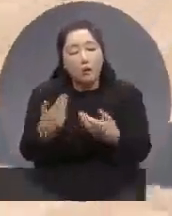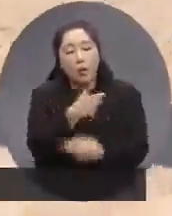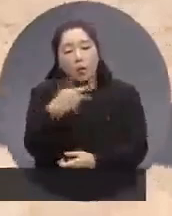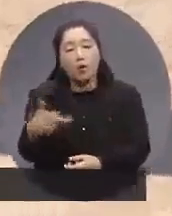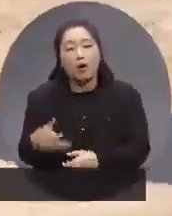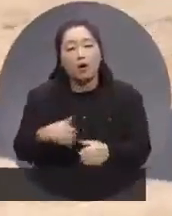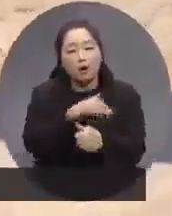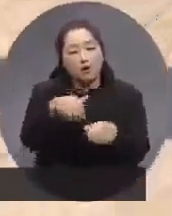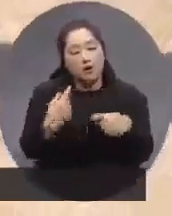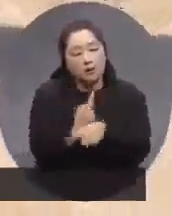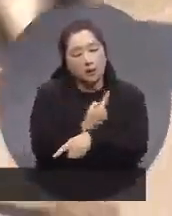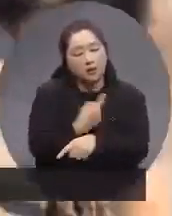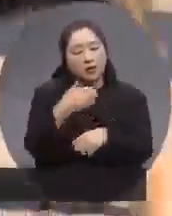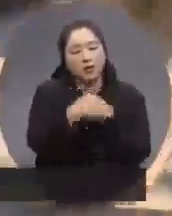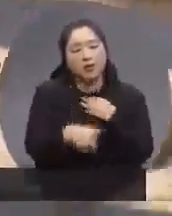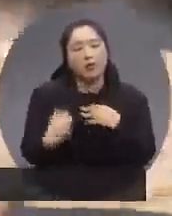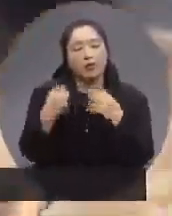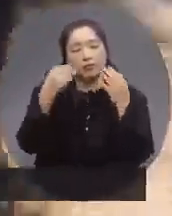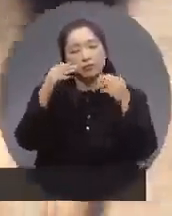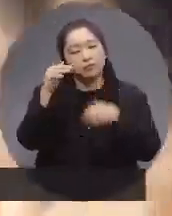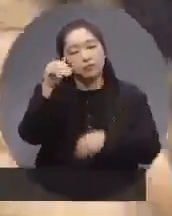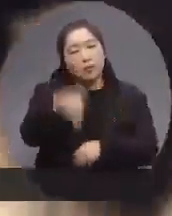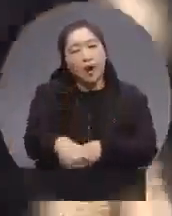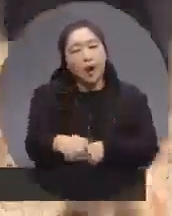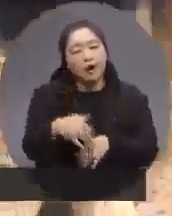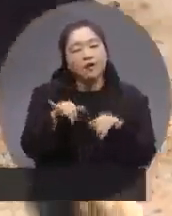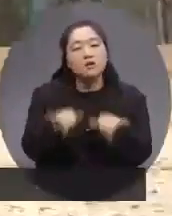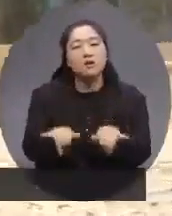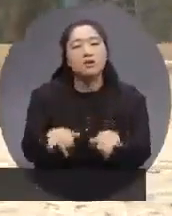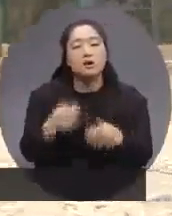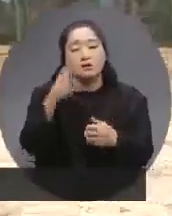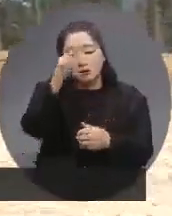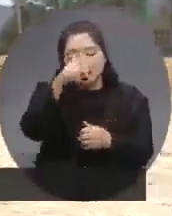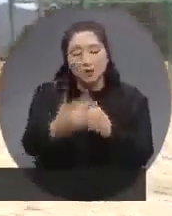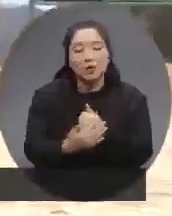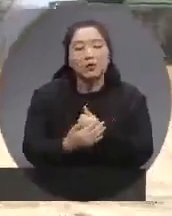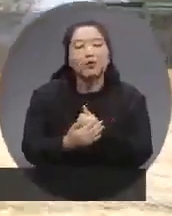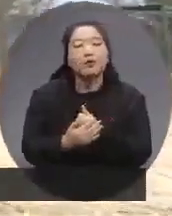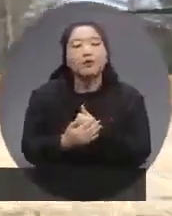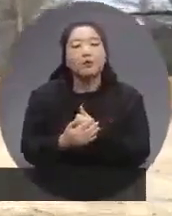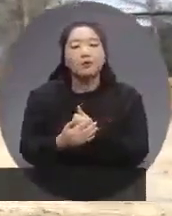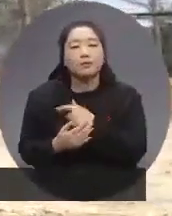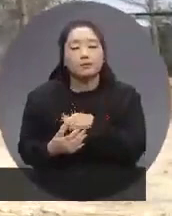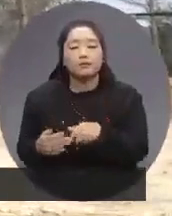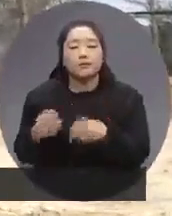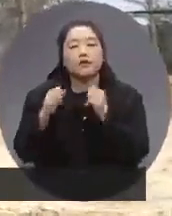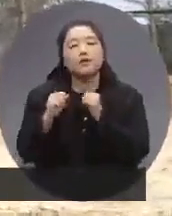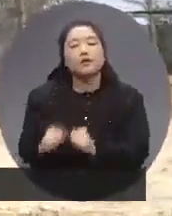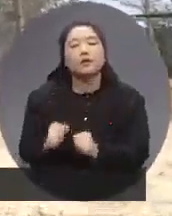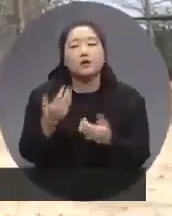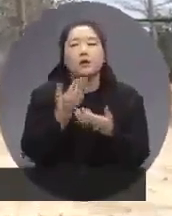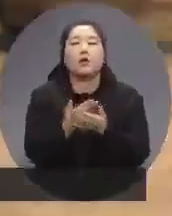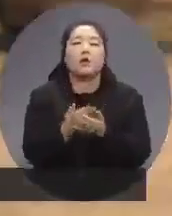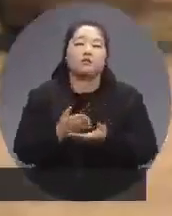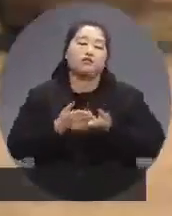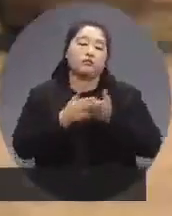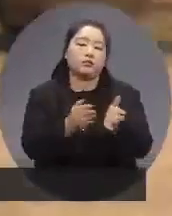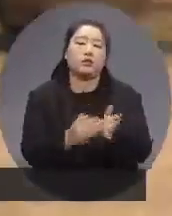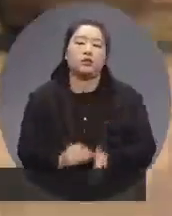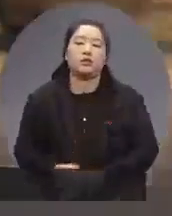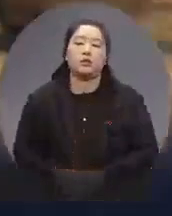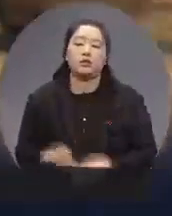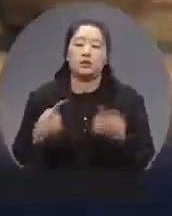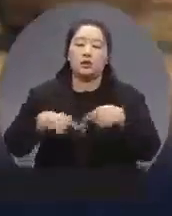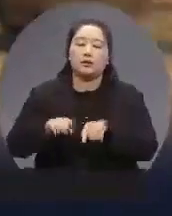환경이 바뀌면 건강이 더 나빠질 수 있어 순찰을 돕는 경계 보조견으로 남게 해달라는 겁니다.